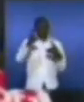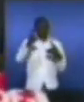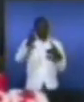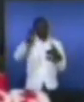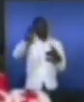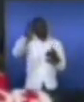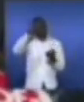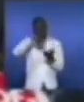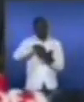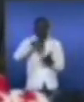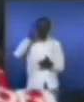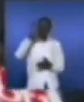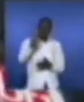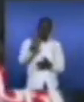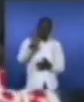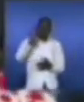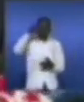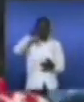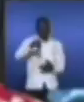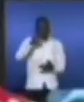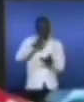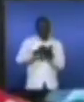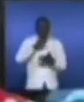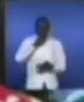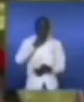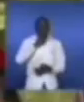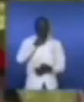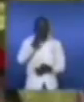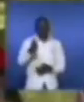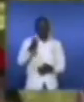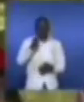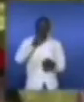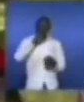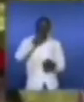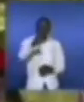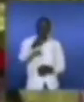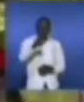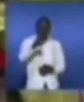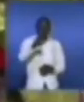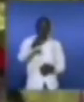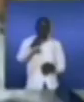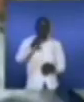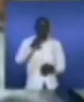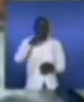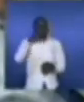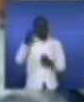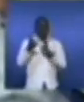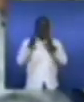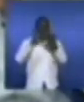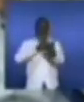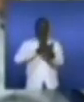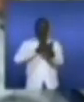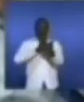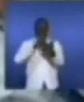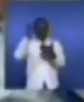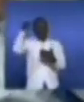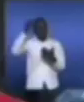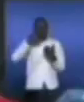2009, que ce n'est pas, que c'est vraiment une réalité et qu'il faut y faire face. Il y a des